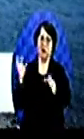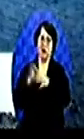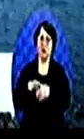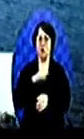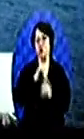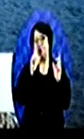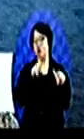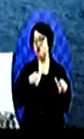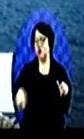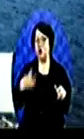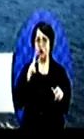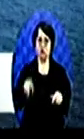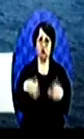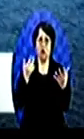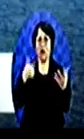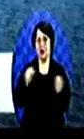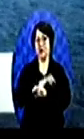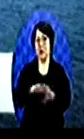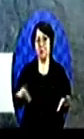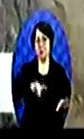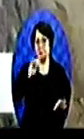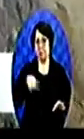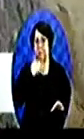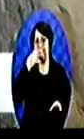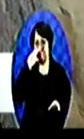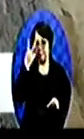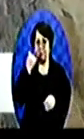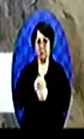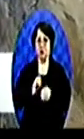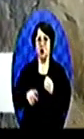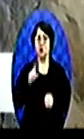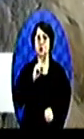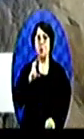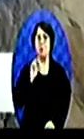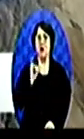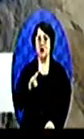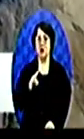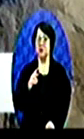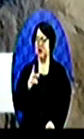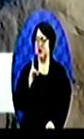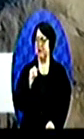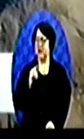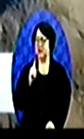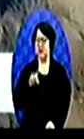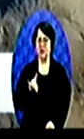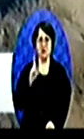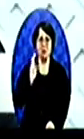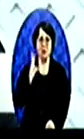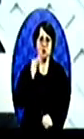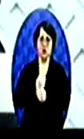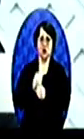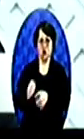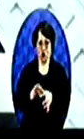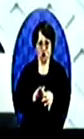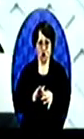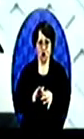иргэдээр 2.7 га газар зөвшөөрлөгүй үйл ажиллагаа явуулж байжээ. Мөн Зүүн Баян Эрпендер компани үйл ажиллагаагч зогсоох шийдвэр гаргалаа.